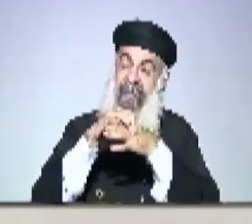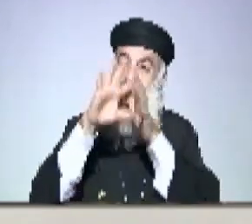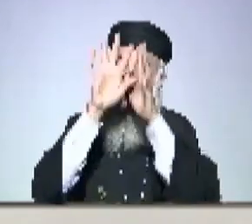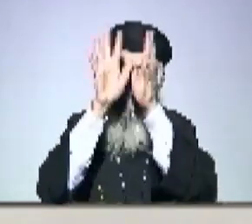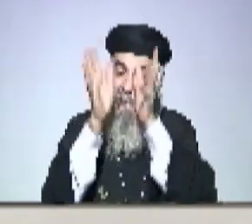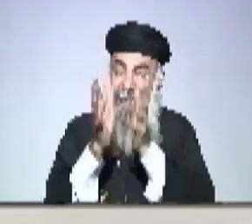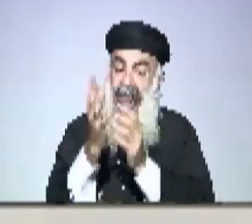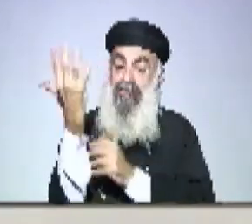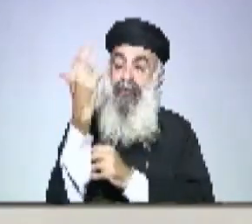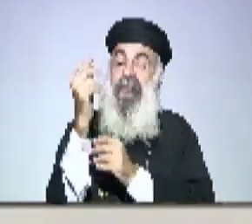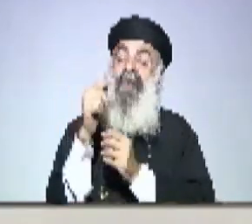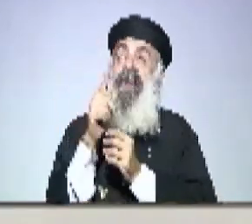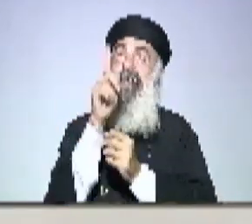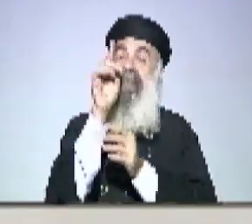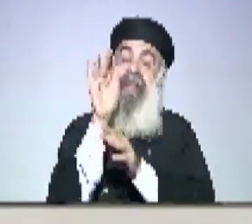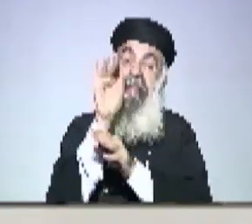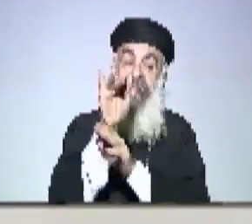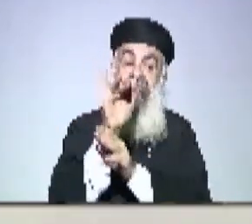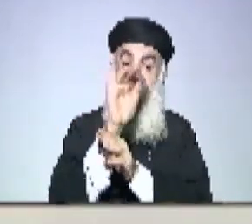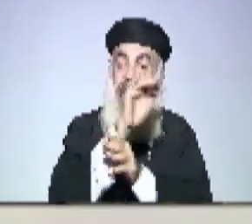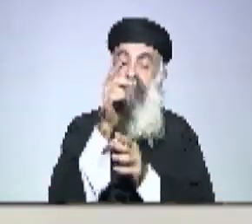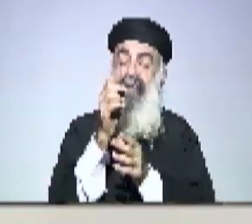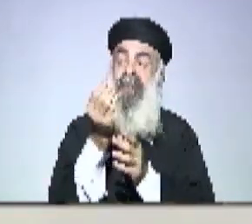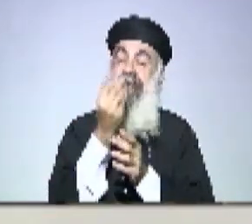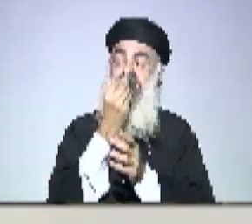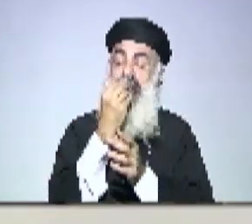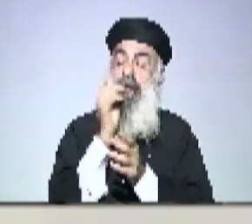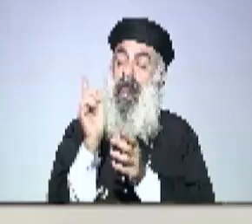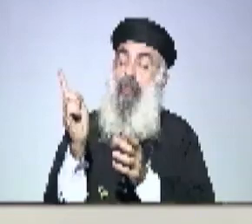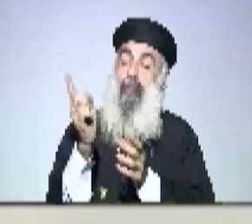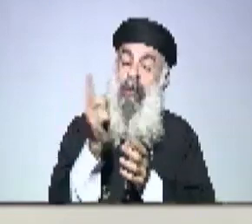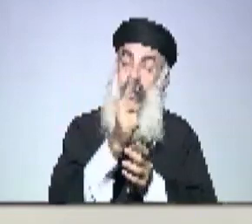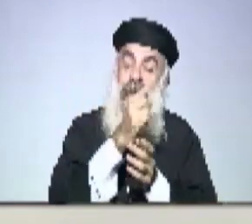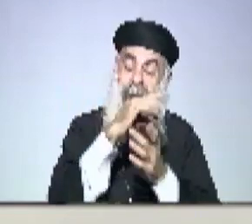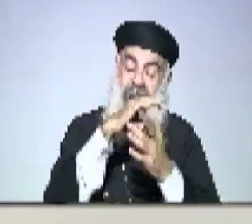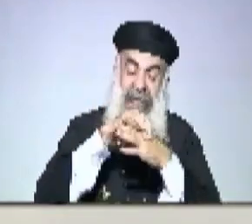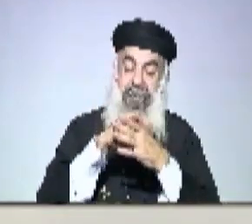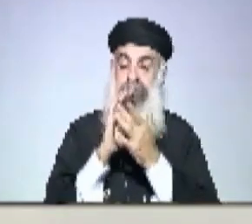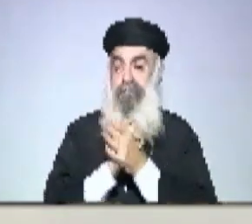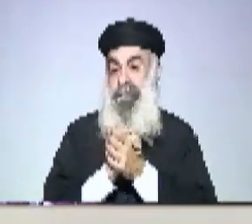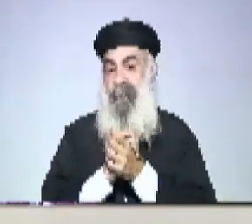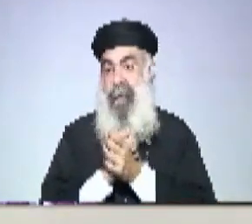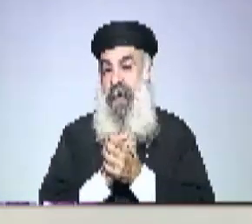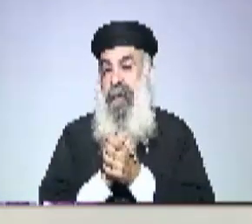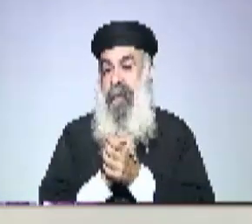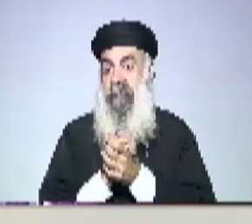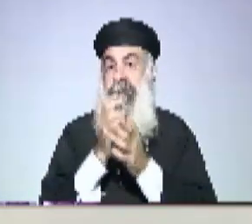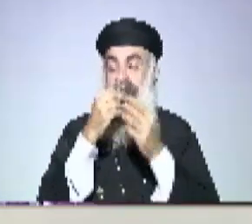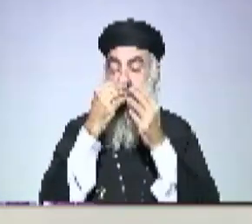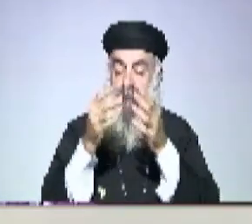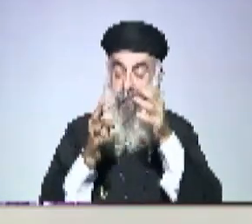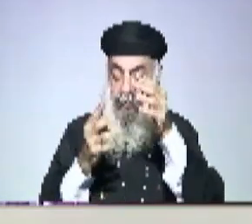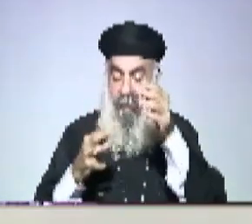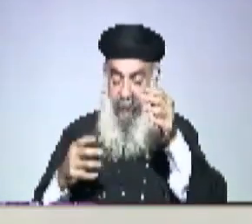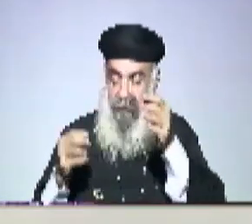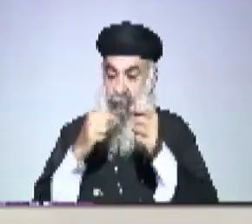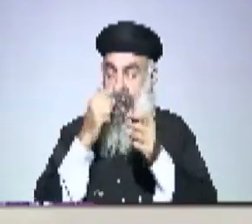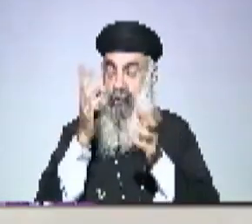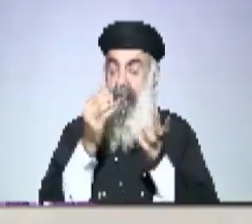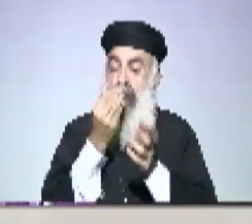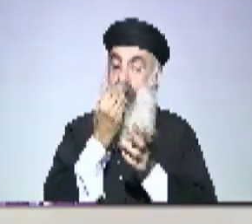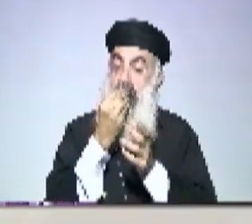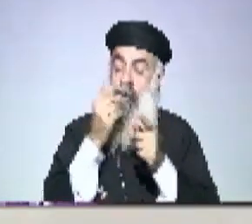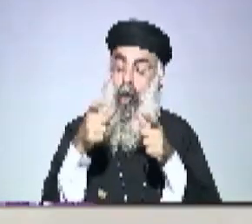بتاع الله يعطي طعاما لكل دي جسد بنقول له في المزمور الذي يعطي خبزا لكل